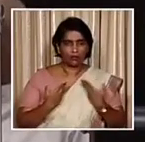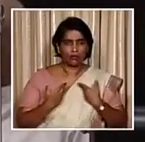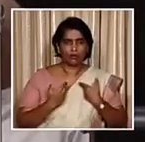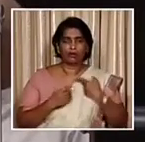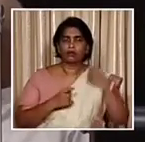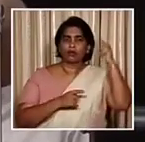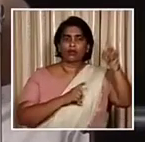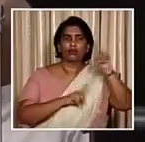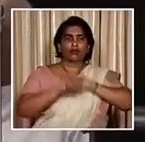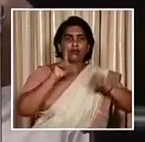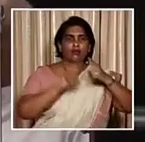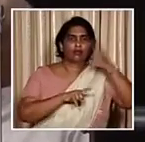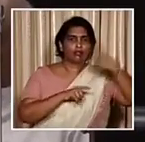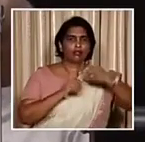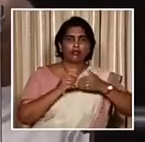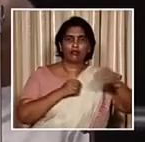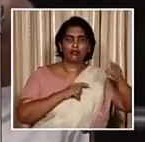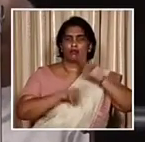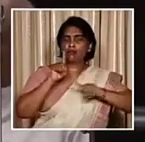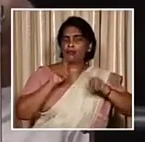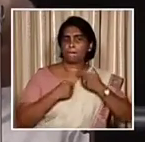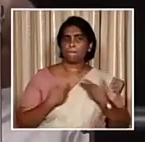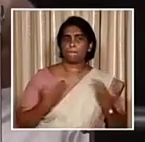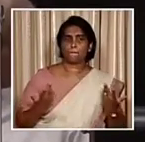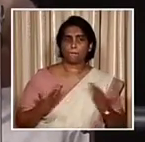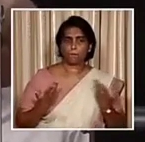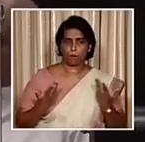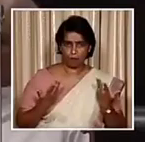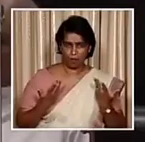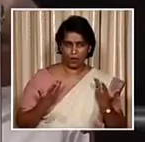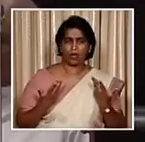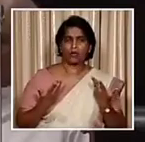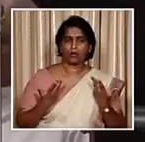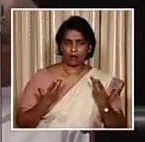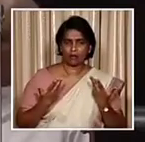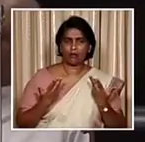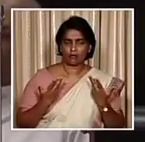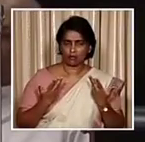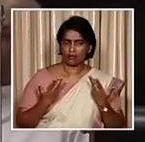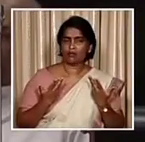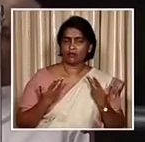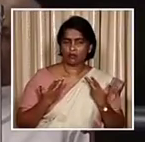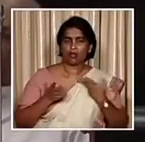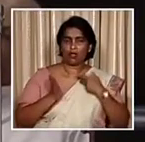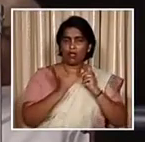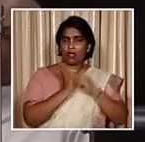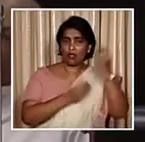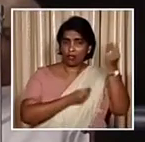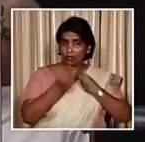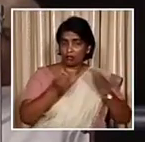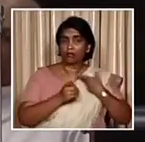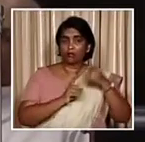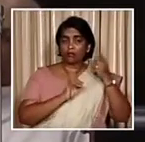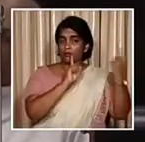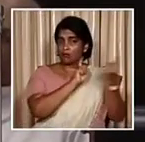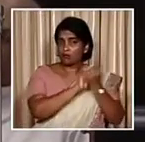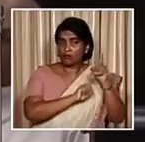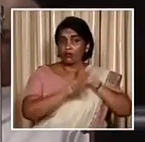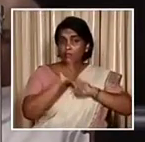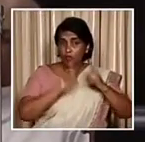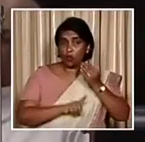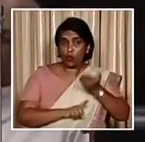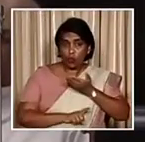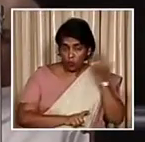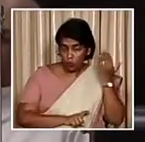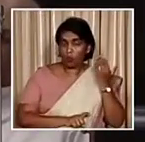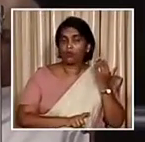කතා කරන්න බෑ දෙවනි රවුමේ අපේ නායකරුවන් එක්ක. I can only speak with the creditors, both bilateral creditors, multilateral